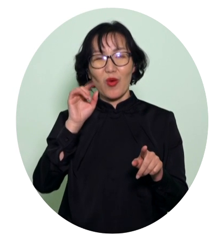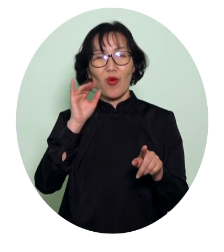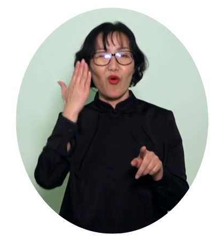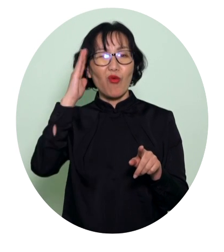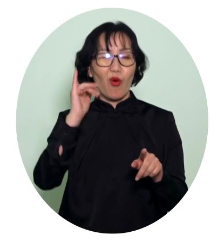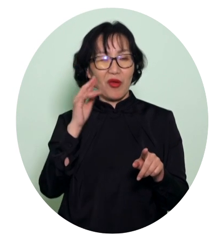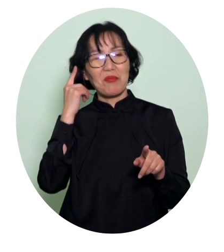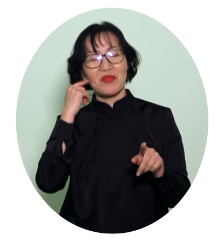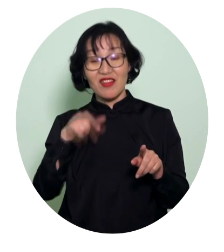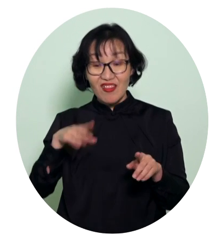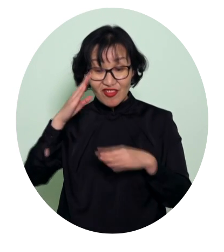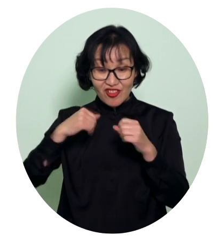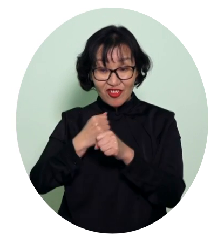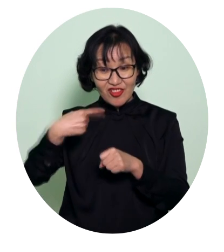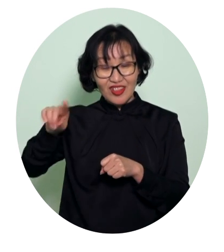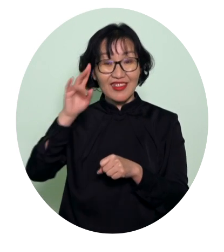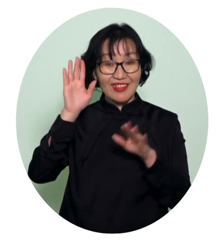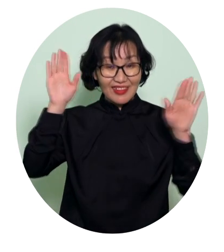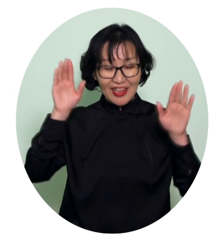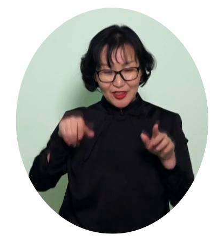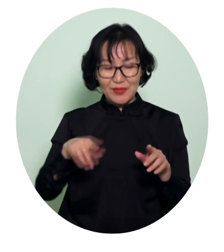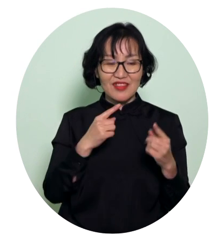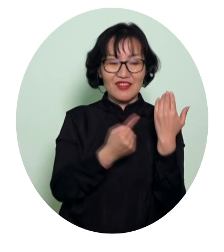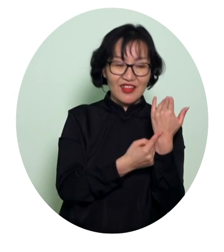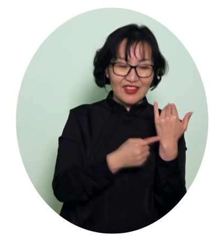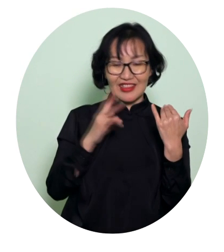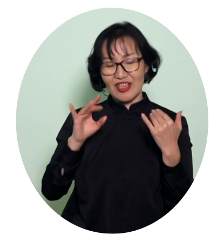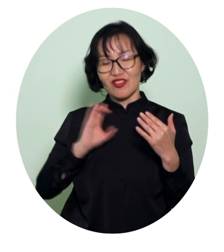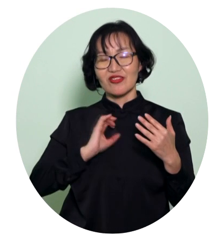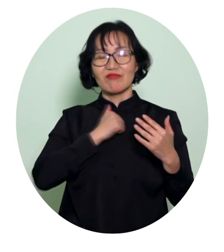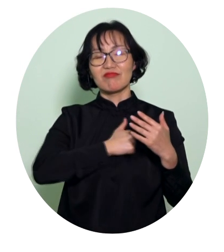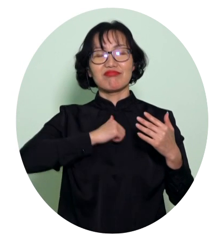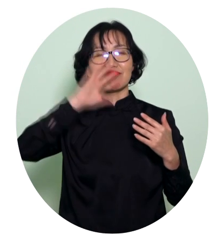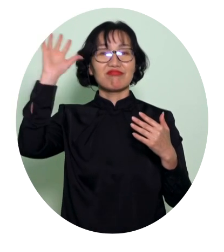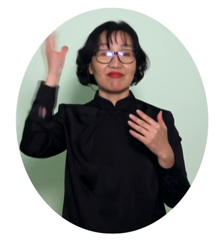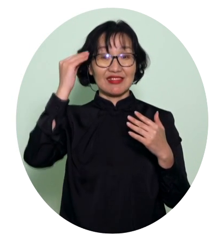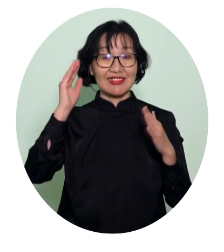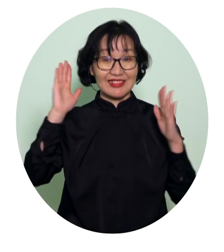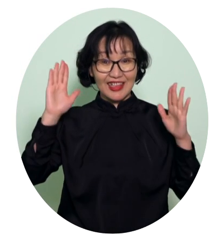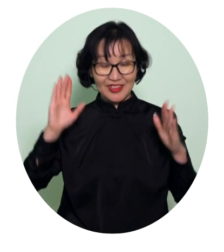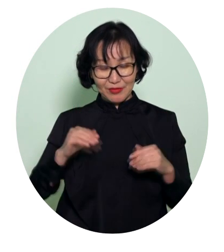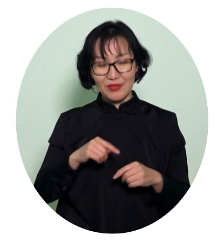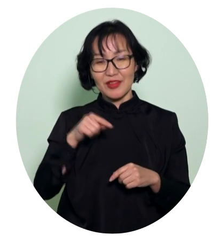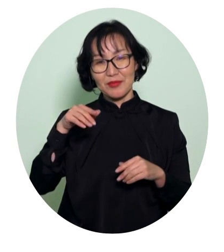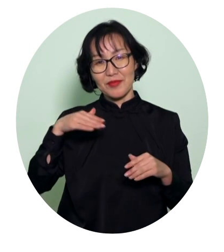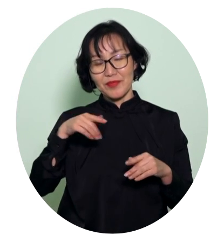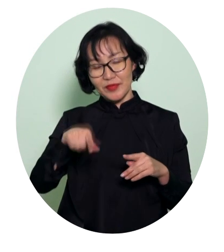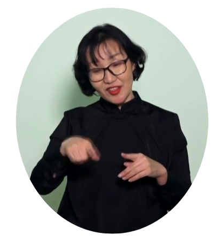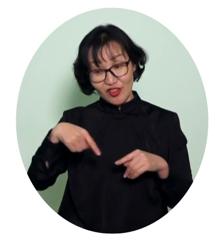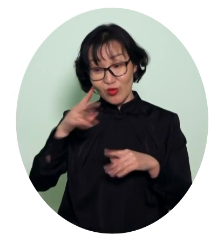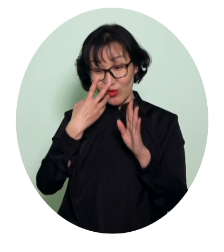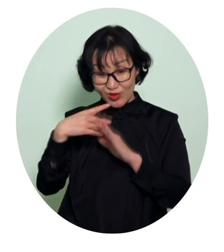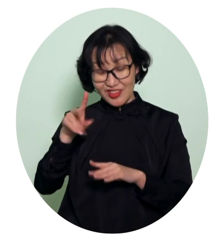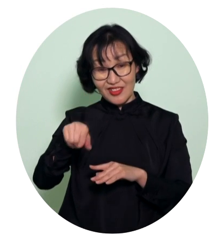билээ. Ижийтэйгээ үдсэн тэр жилийн наадам цэцэг нар хоёртоо бахарцсан наадам. Ижийтэйгээ үдсэн